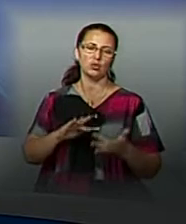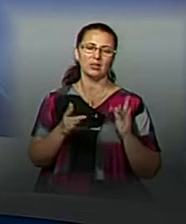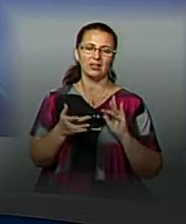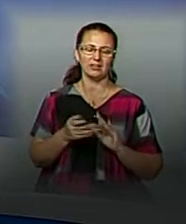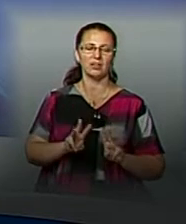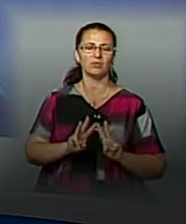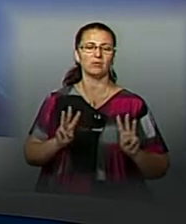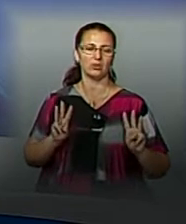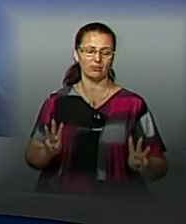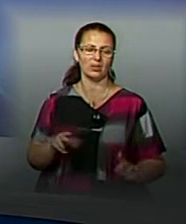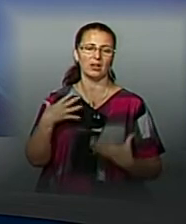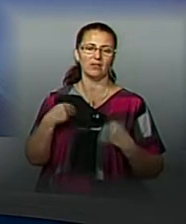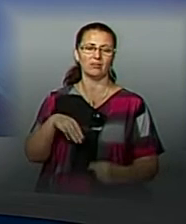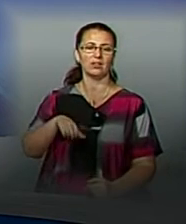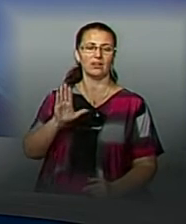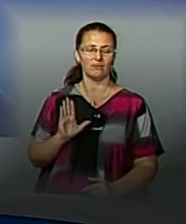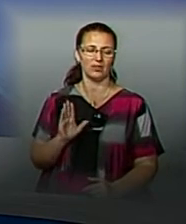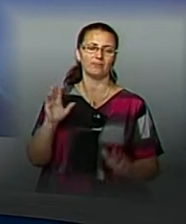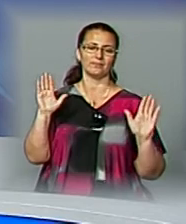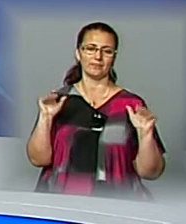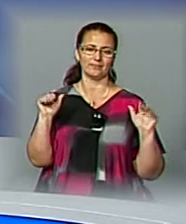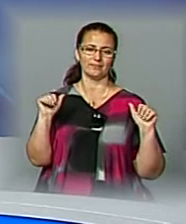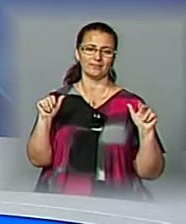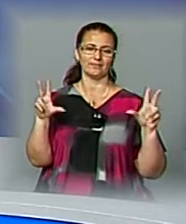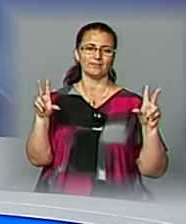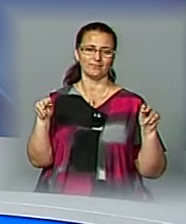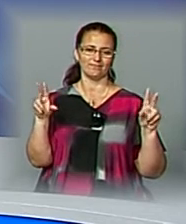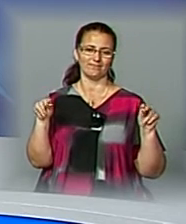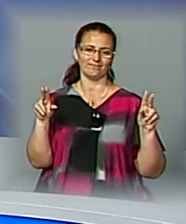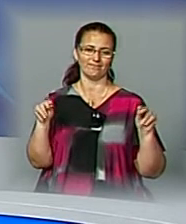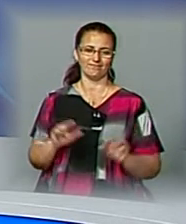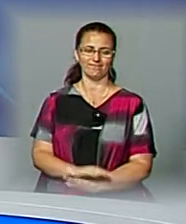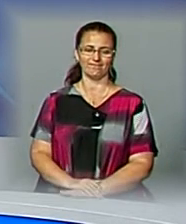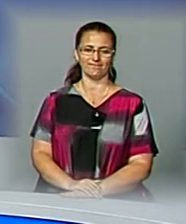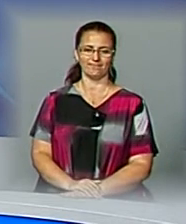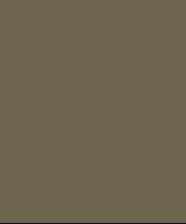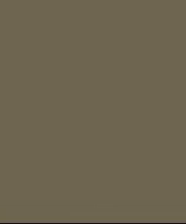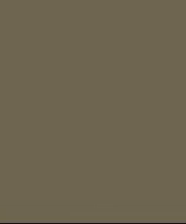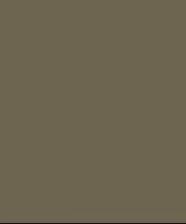інтернет-порталі львів.тв. А ми з вами побачимося у цій студії уже о 19:00.